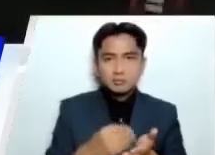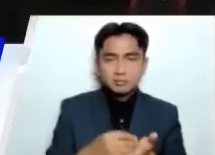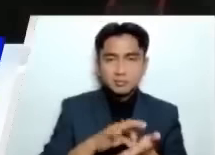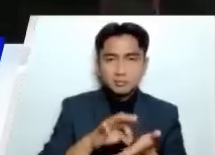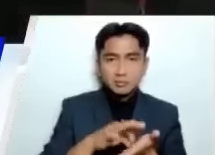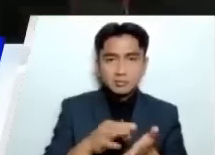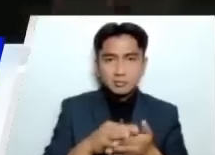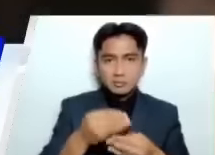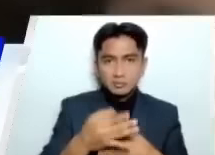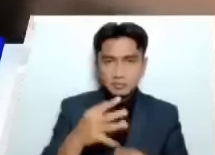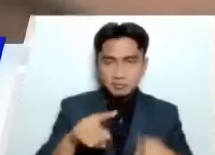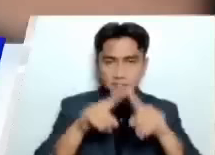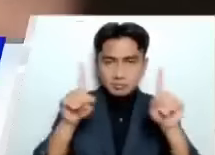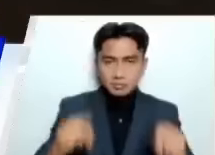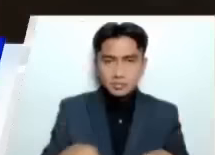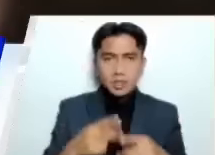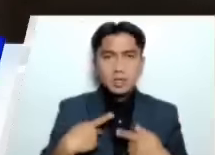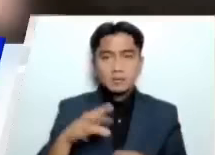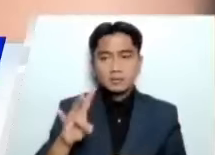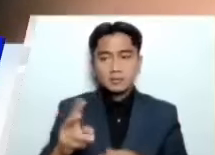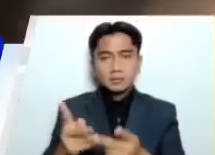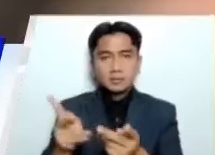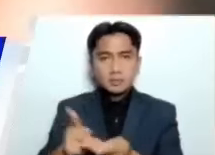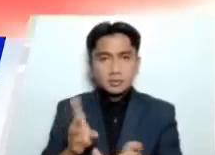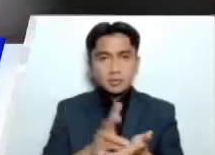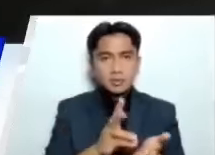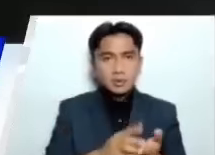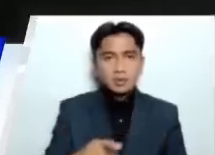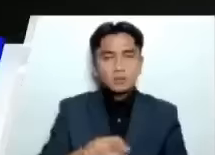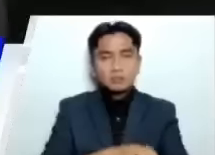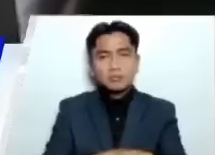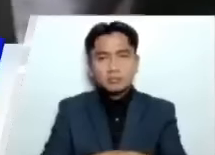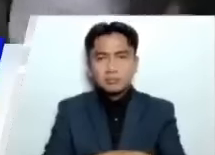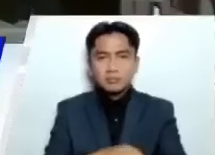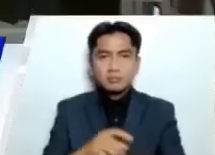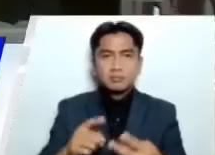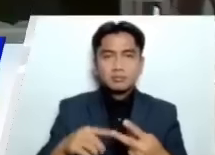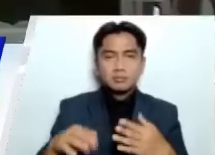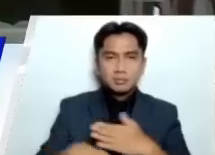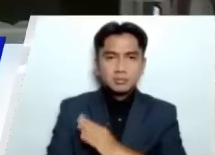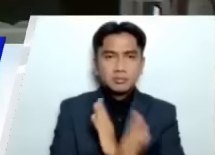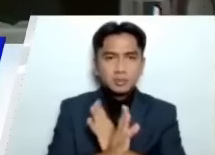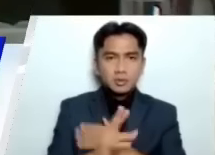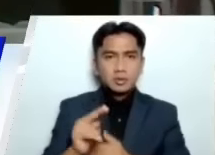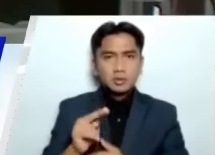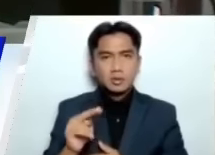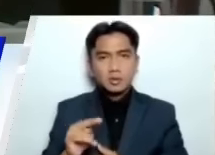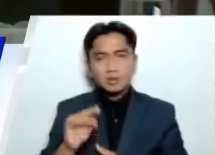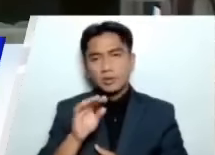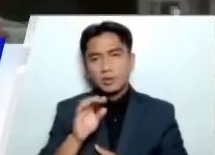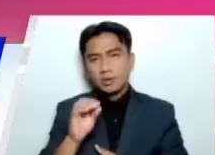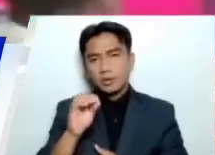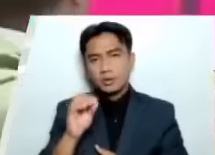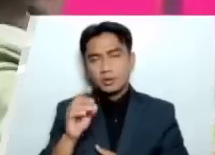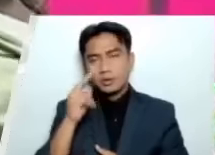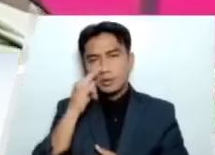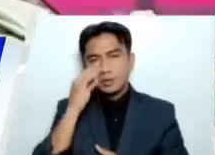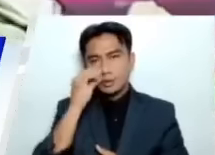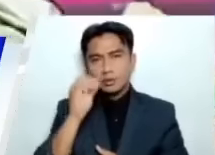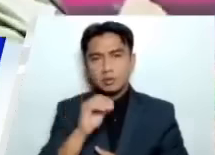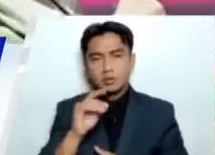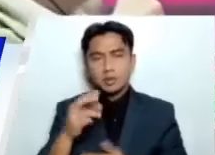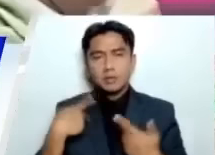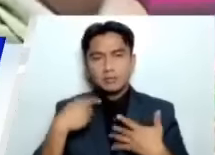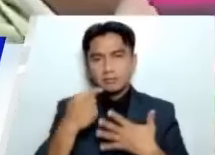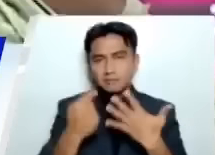fund sa 7 lugar kasama ang Makati, Davao, Negros Oriental at Negros Occidental. Wala sa pagdinig si Nolasco. Inamo naman ni